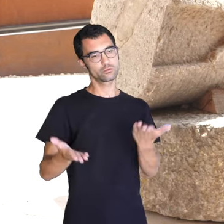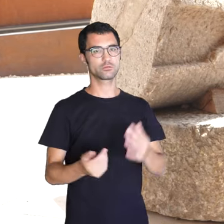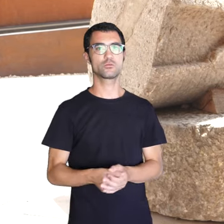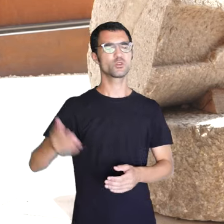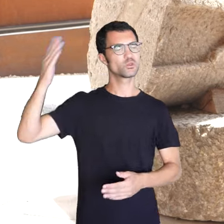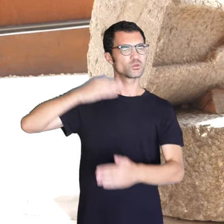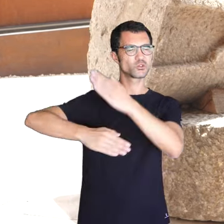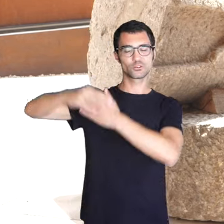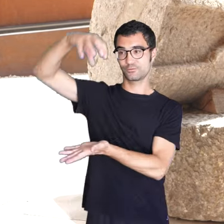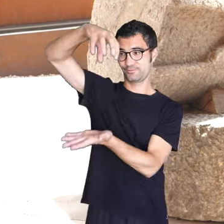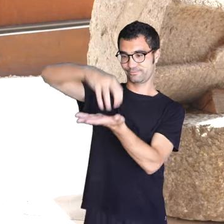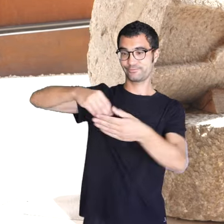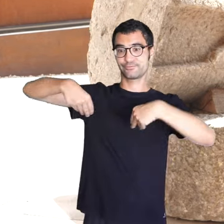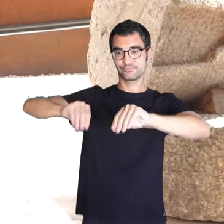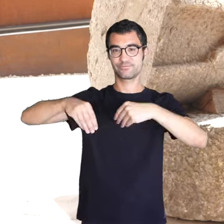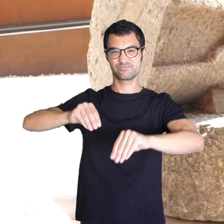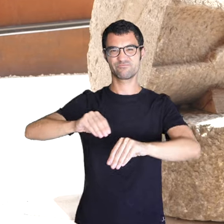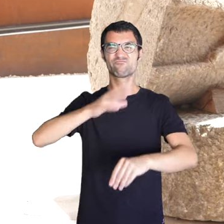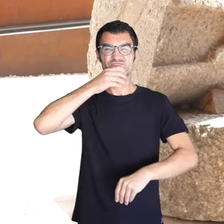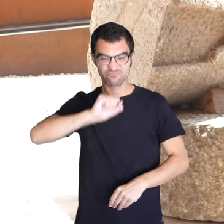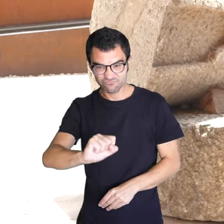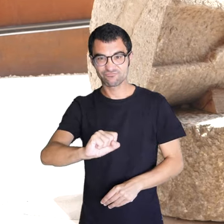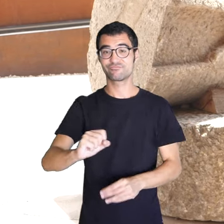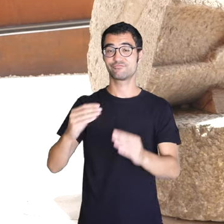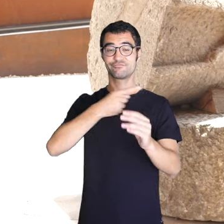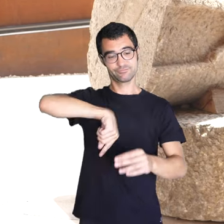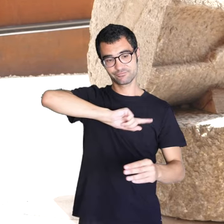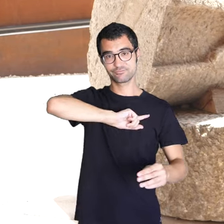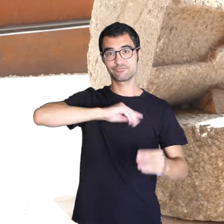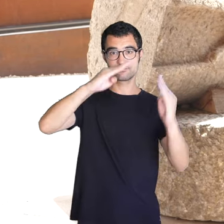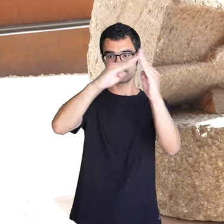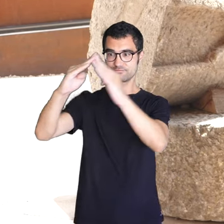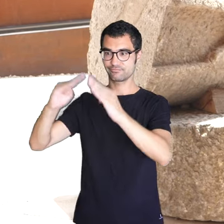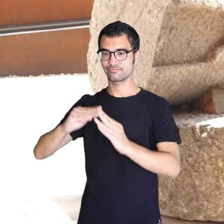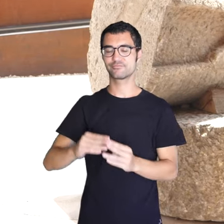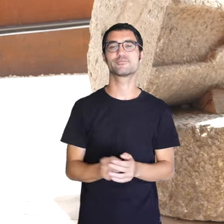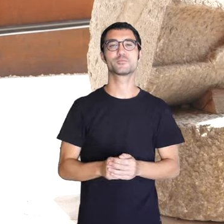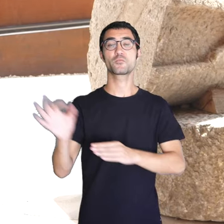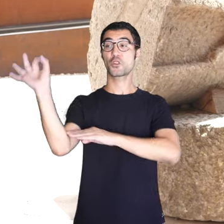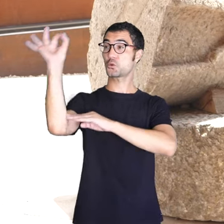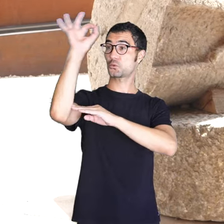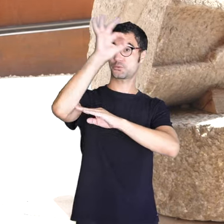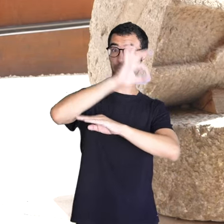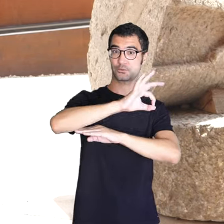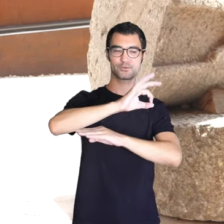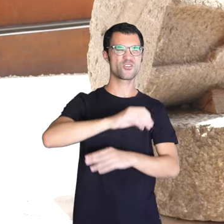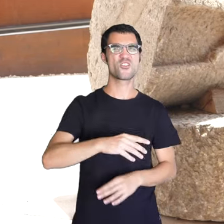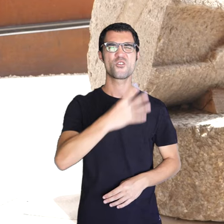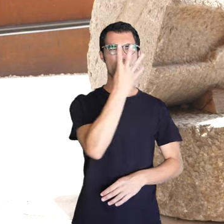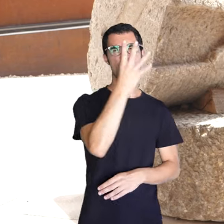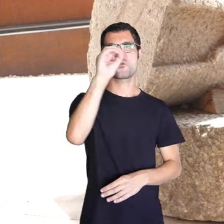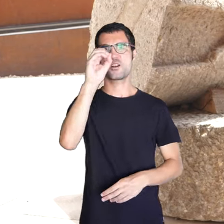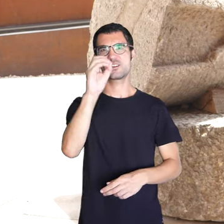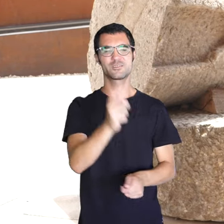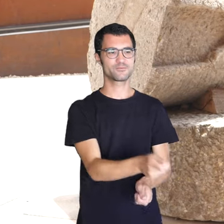la llonja bé, allà on tenien les casetes, pues, sora baixa, allà hi havia dies que ens reuníem 40